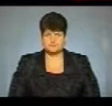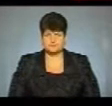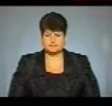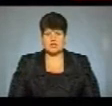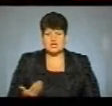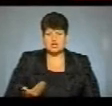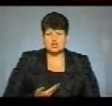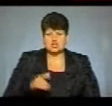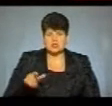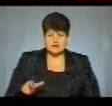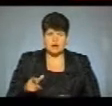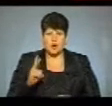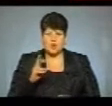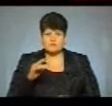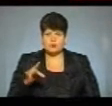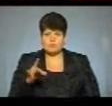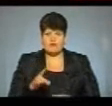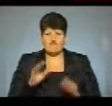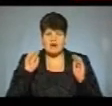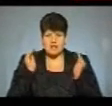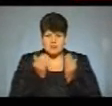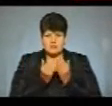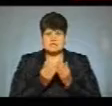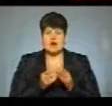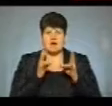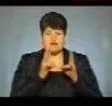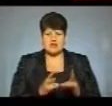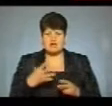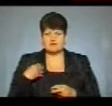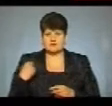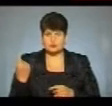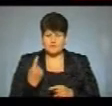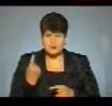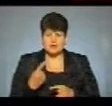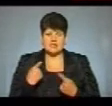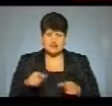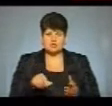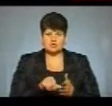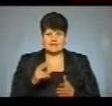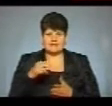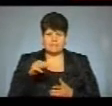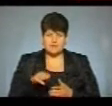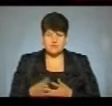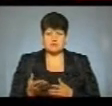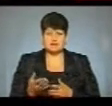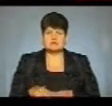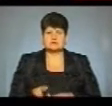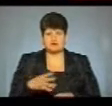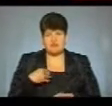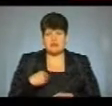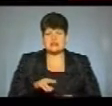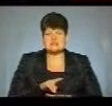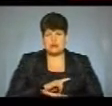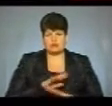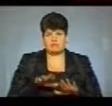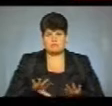Житель Козівського району в реанімації через аварію на Львівщині. Інший учасник ДТП, 24-річний львів'янин, загинув на місці